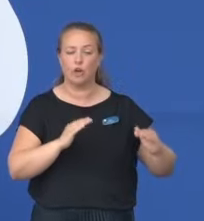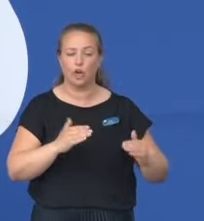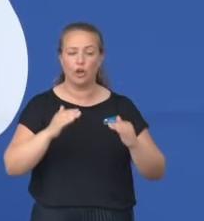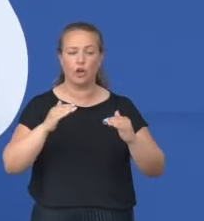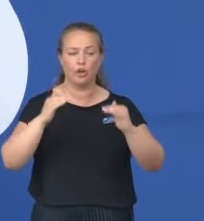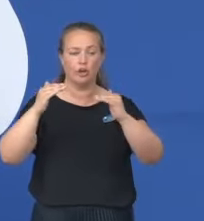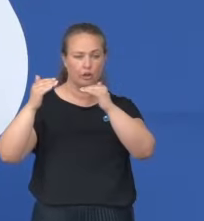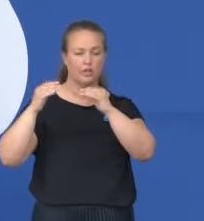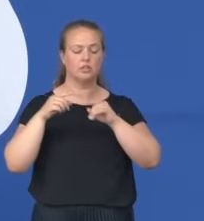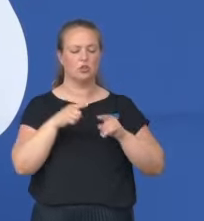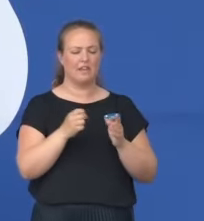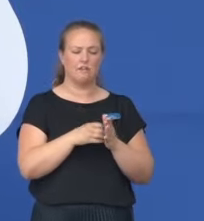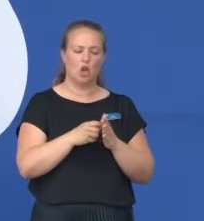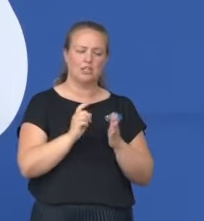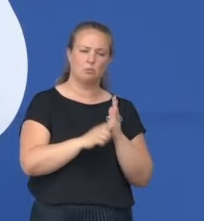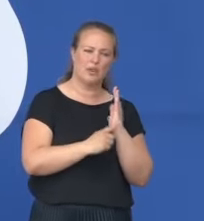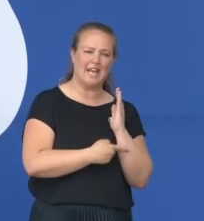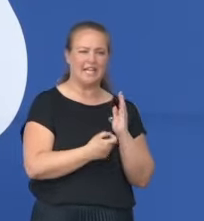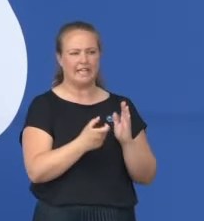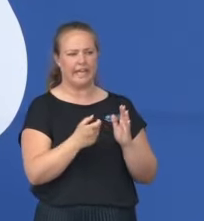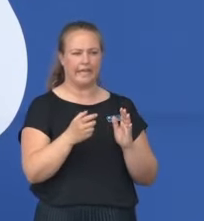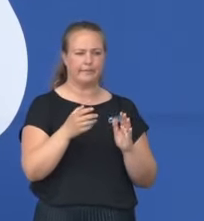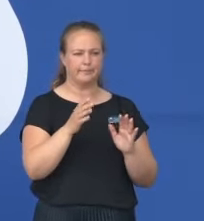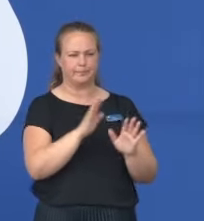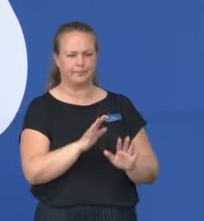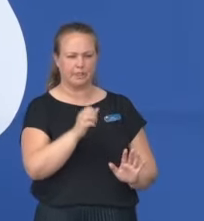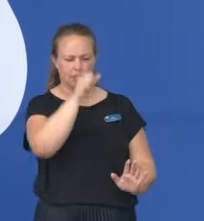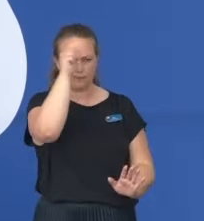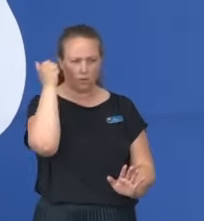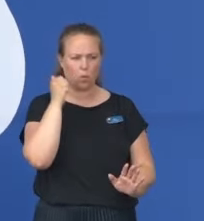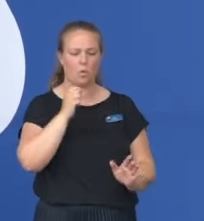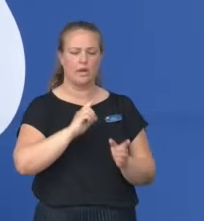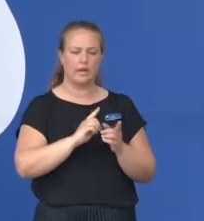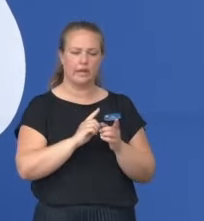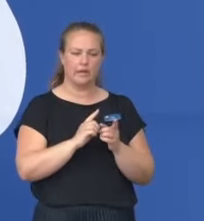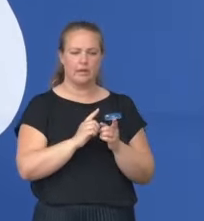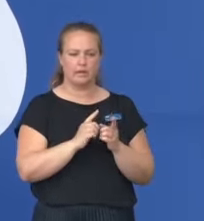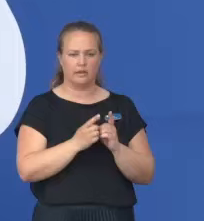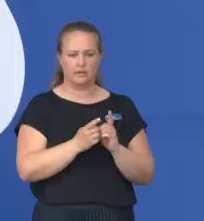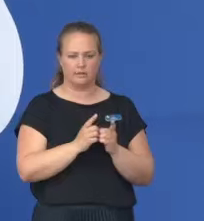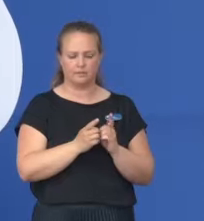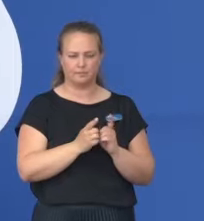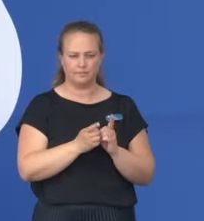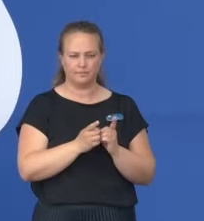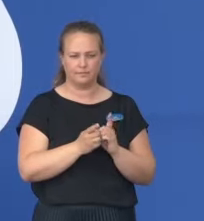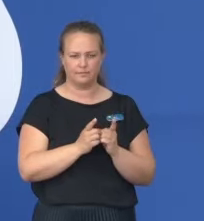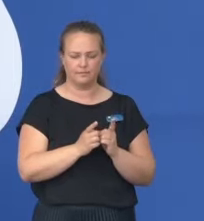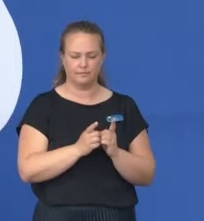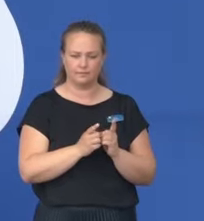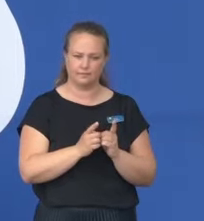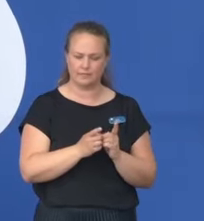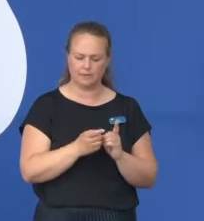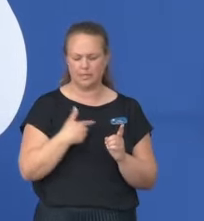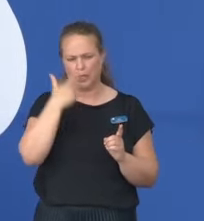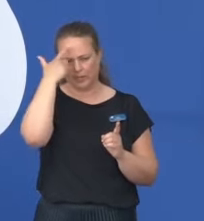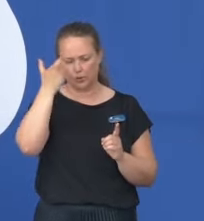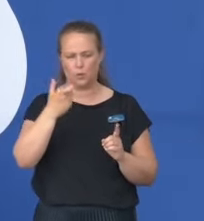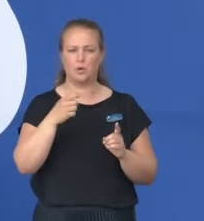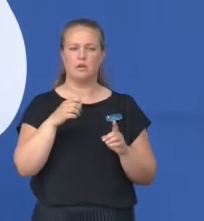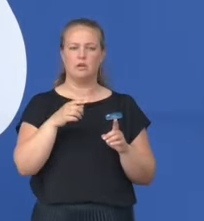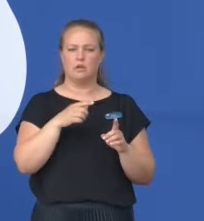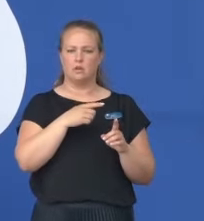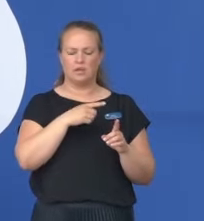förklaringsmodellen är nog lite svår. Det skulle kunna vara så att den påverkar negativt, att det hade kunnat vara ännu bättre utan. Men där tror jag, det är det. Ha en stor tilltro till